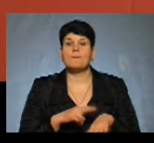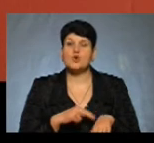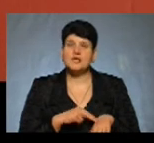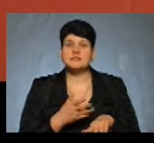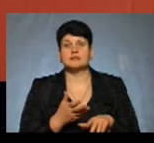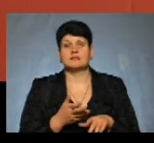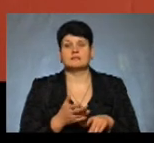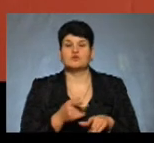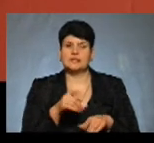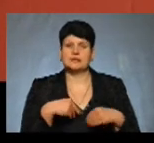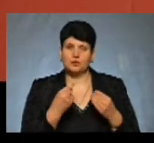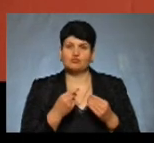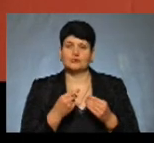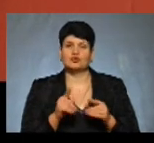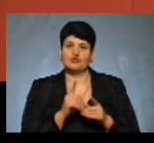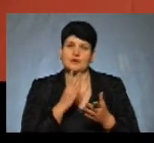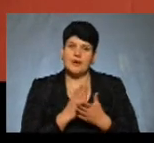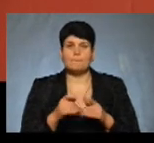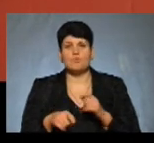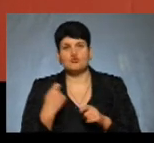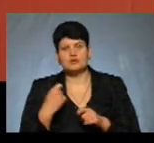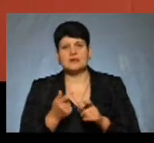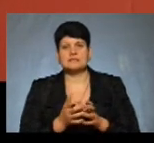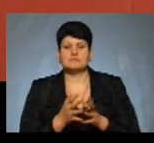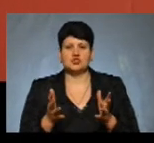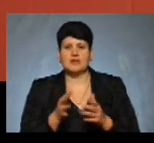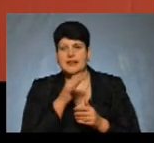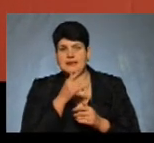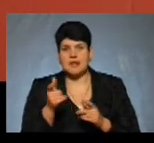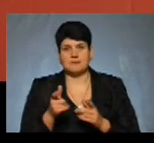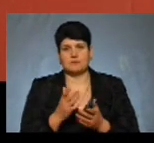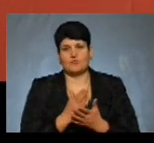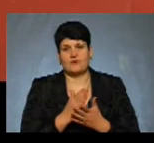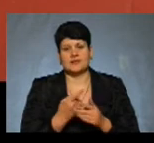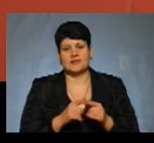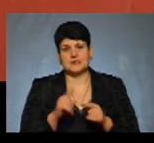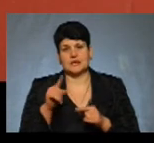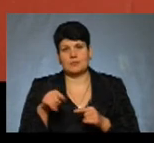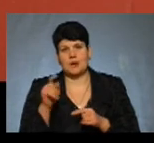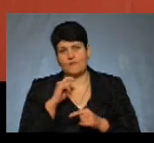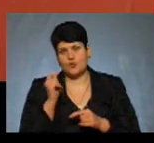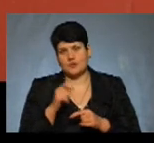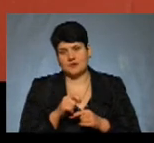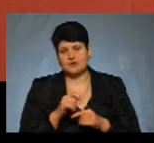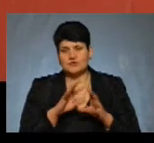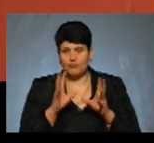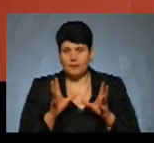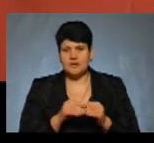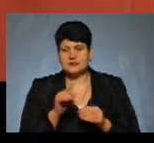надходять від них дані про те, що є порушники, які вже перевищили терміни перебування на таких номерах в Україні? Чи, в принципі, поки